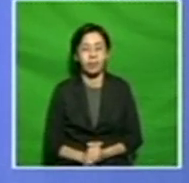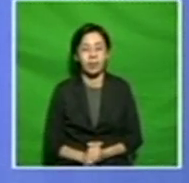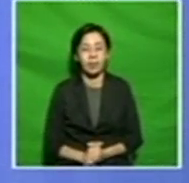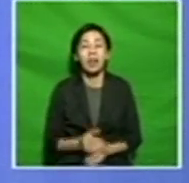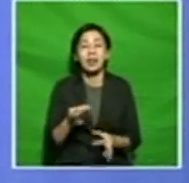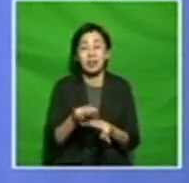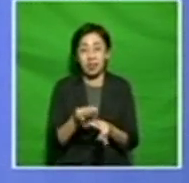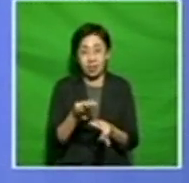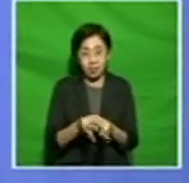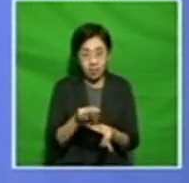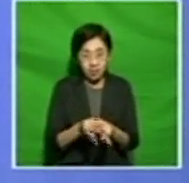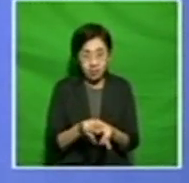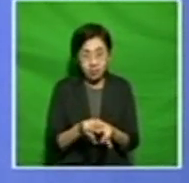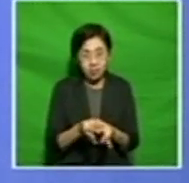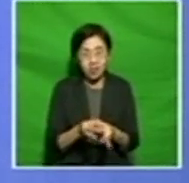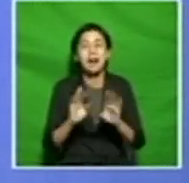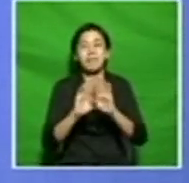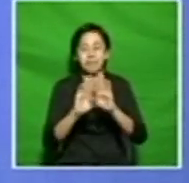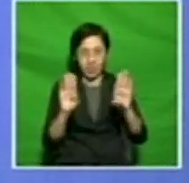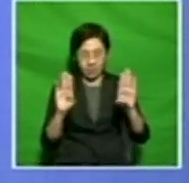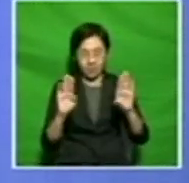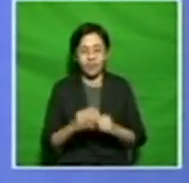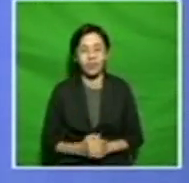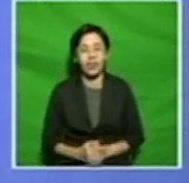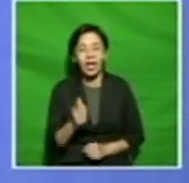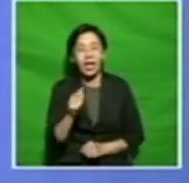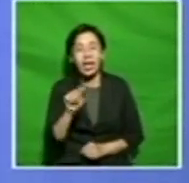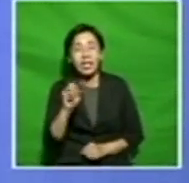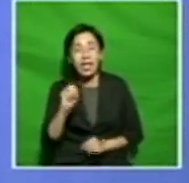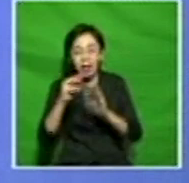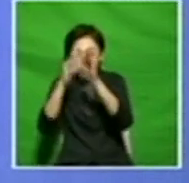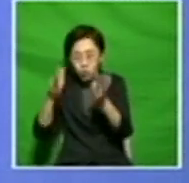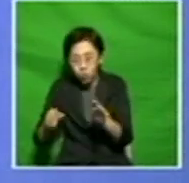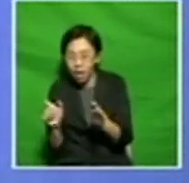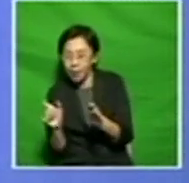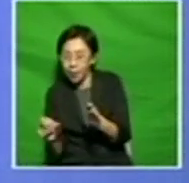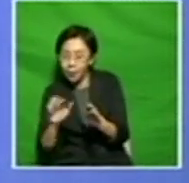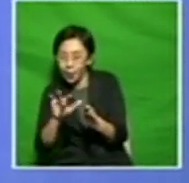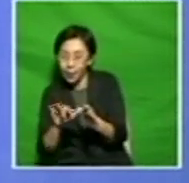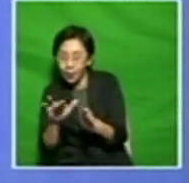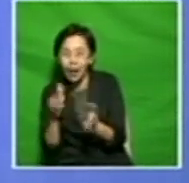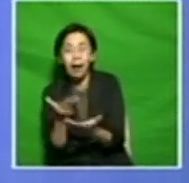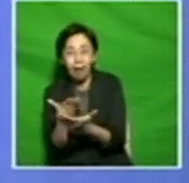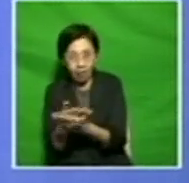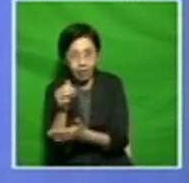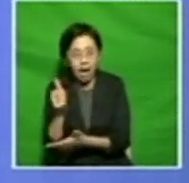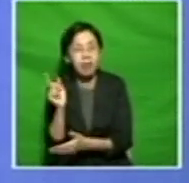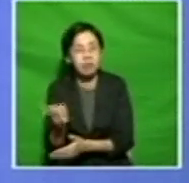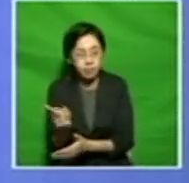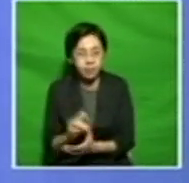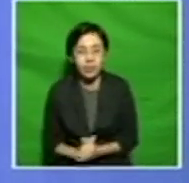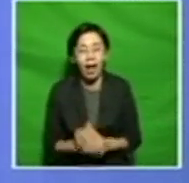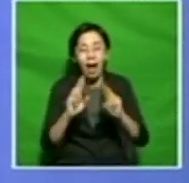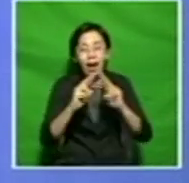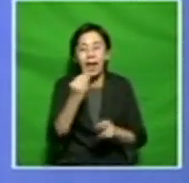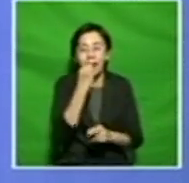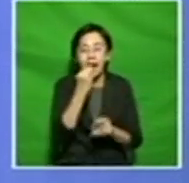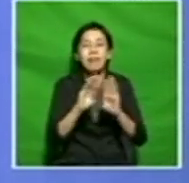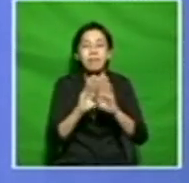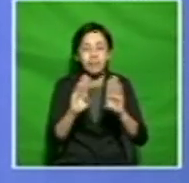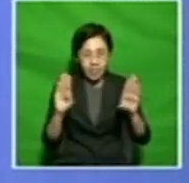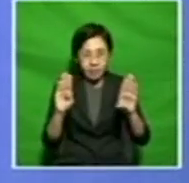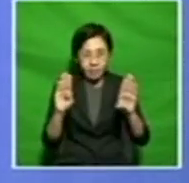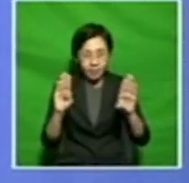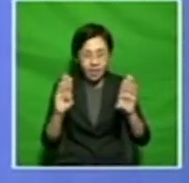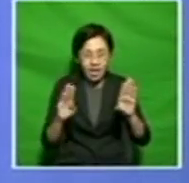ธนาคารเปิดครับ ATM ตู้ ATM ยังเปิดครับร้านอาหารยังเปิดครับ